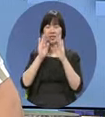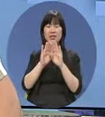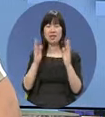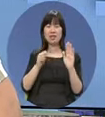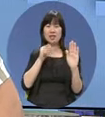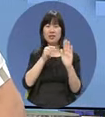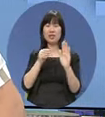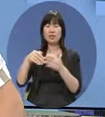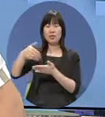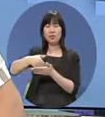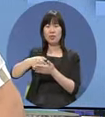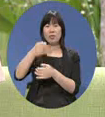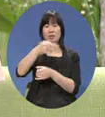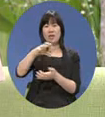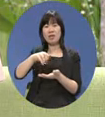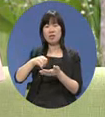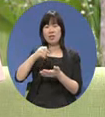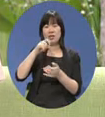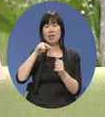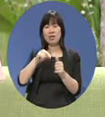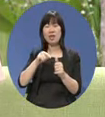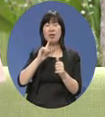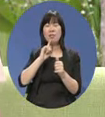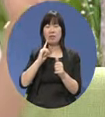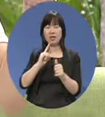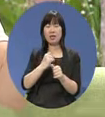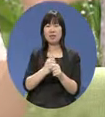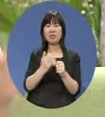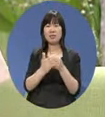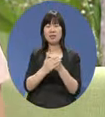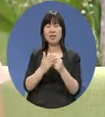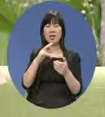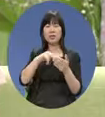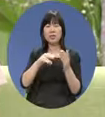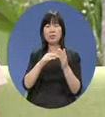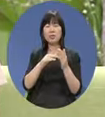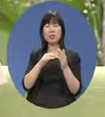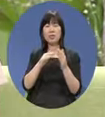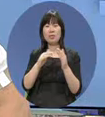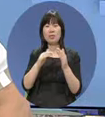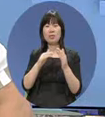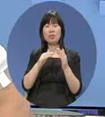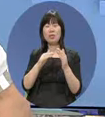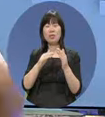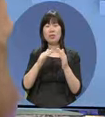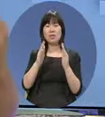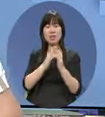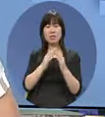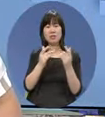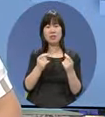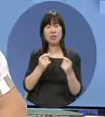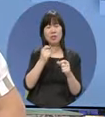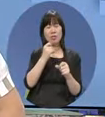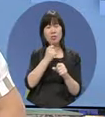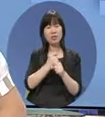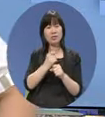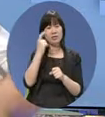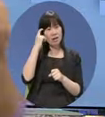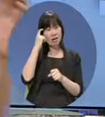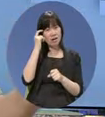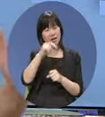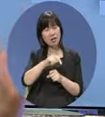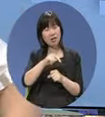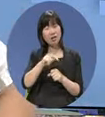저보고 중고로 사오라고 하니까 거기다 쫙 넣었는데 완전히 그냥 도서관처럼 꾸며놓으시려는 거예요? 그래서 생각을 했더니 시뮬레이션을 해봤더니